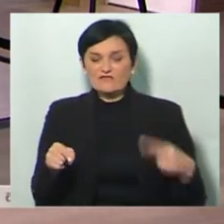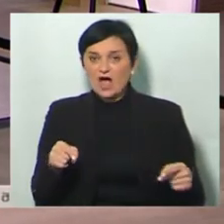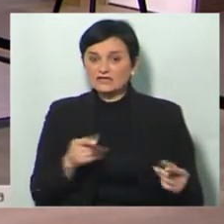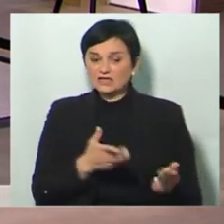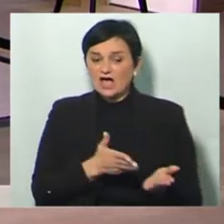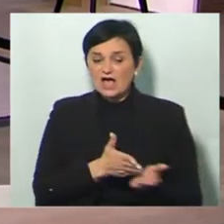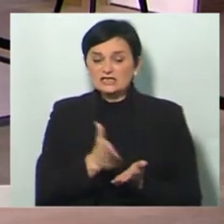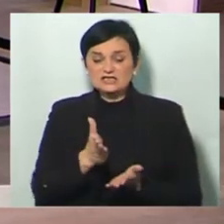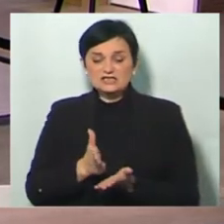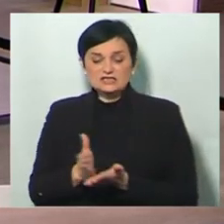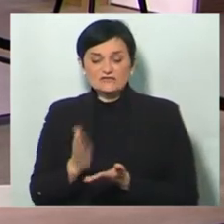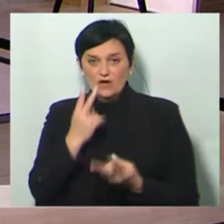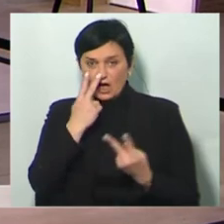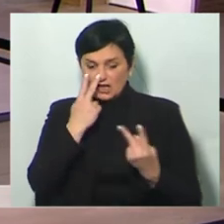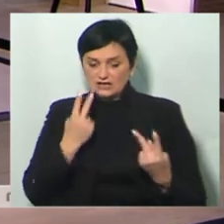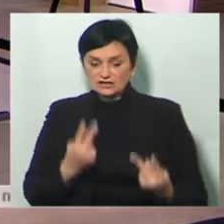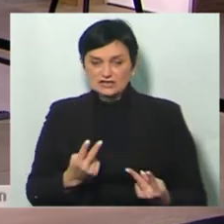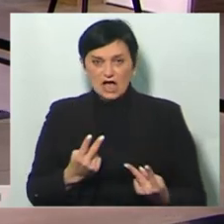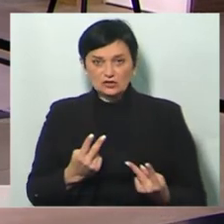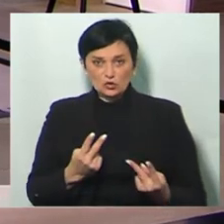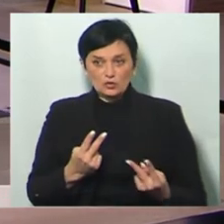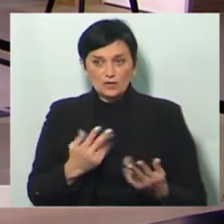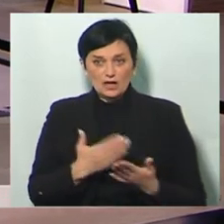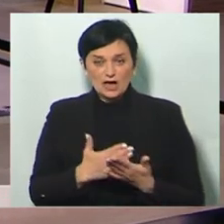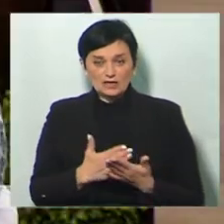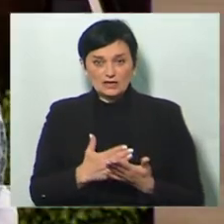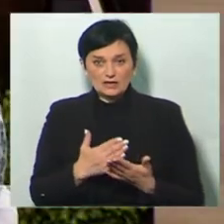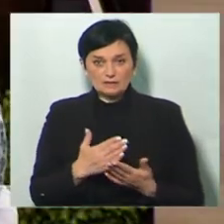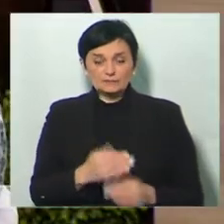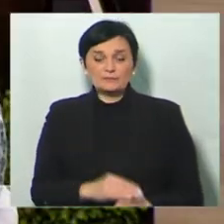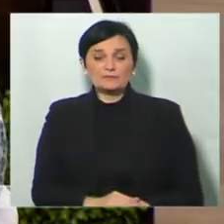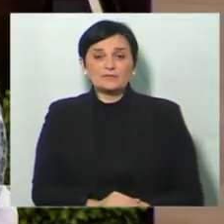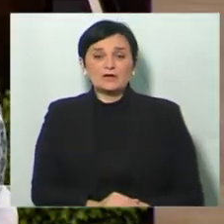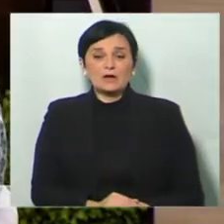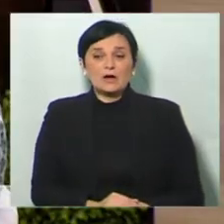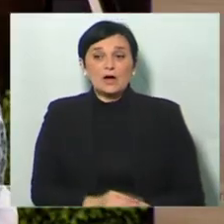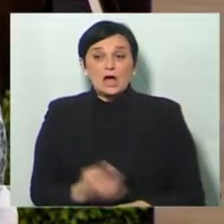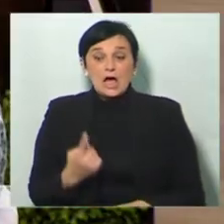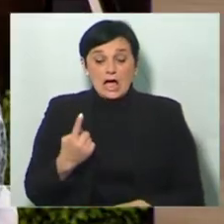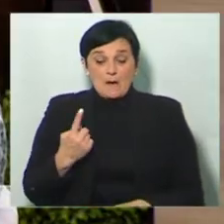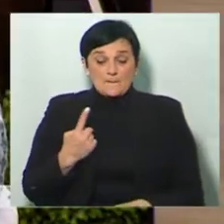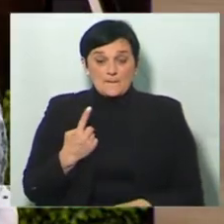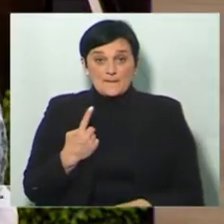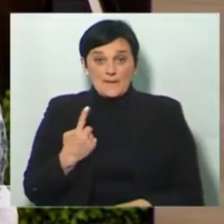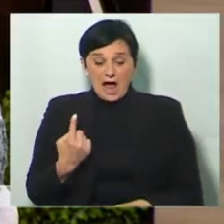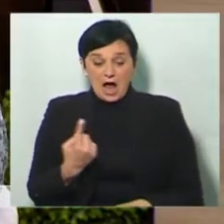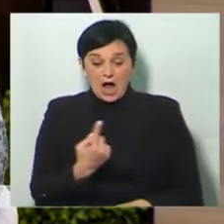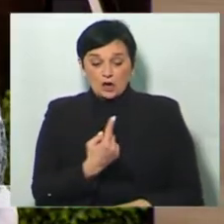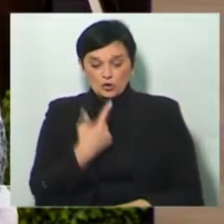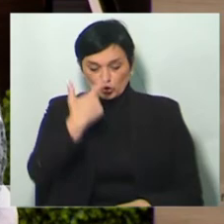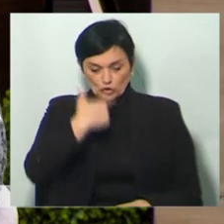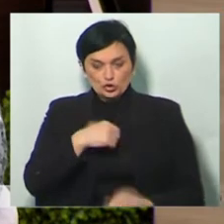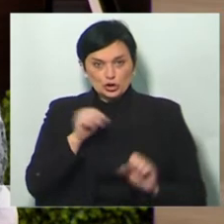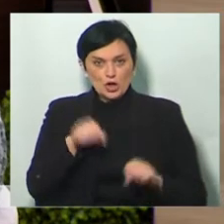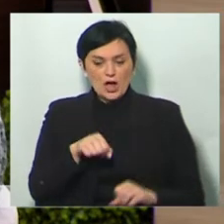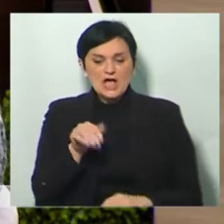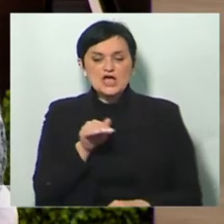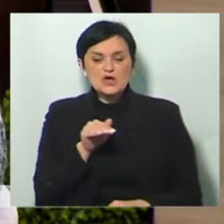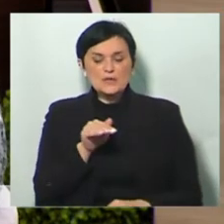რაკურსით დანახული მარტოობა, განხორციელებული მარტოობა. Მარტოობა თვითონ შეიძლება იყოს ფიზიკური,